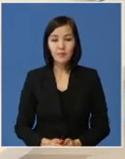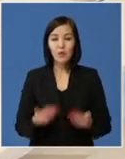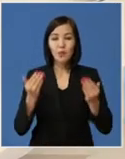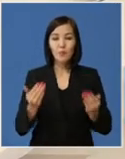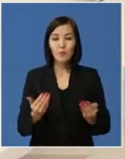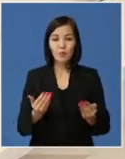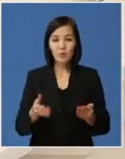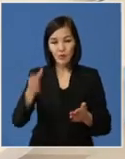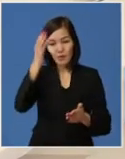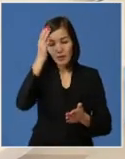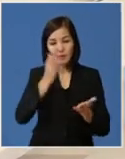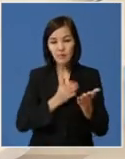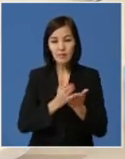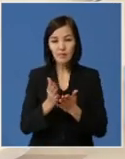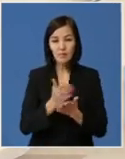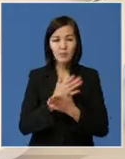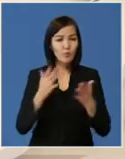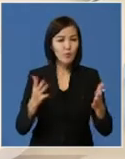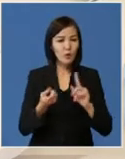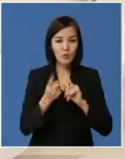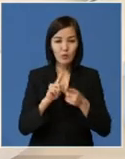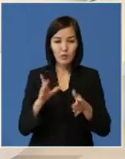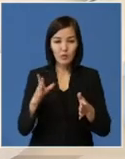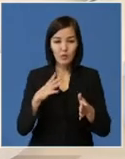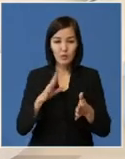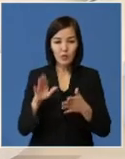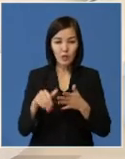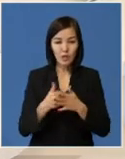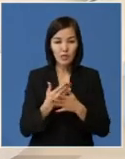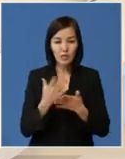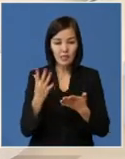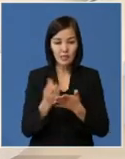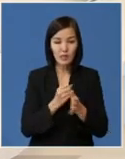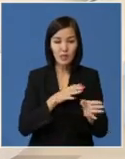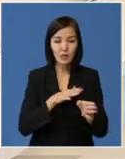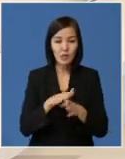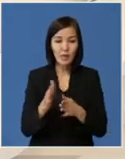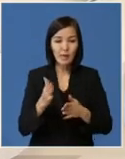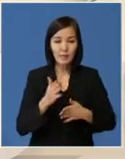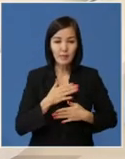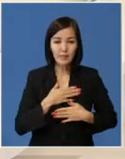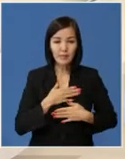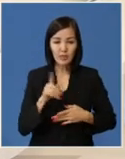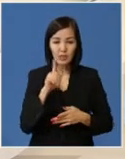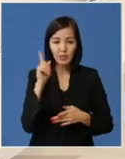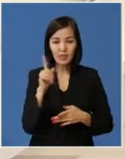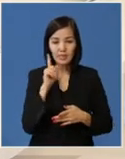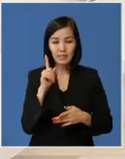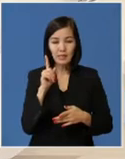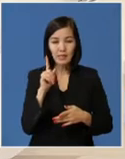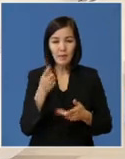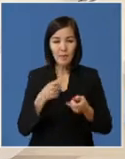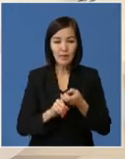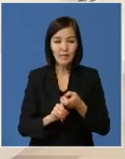Бүгінгі күні білім саласында өте үлкен өзгерістер болып жатыр. Ал осы жаңашылықтардың сәтті жүзеге асуы біздің жігерлі жас мамандарға байланысты.